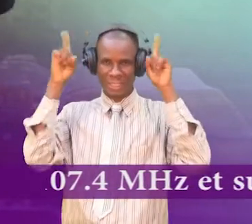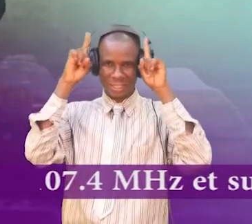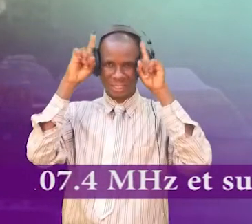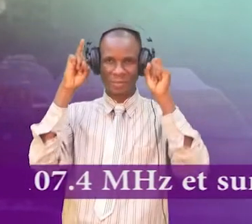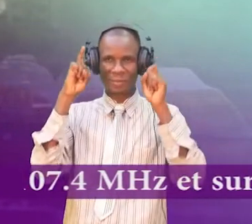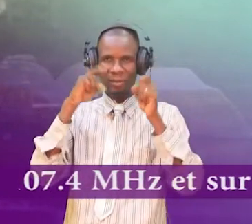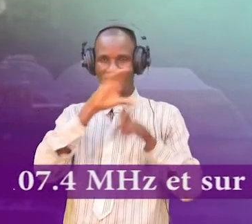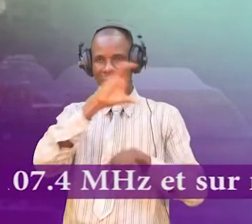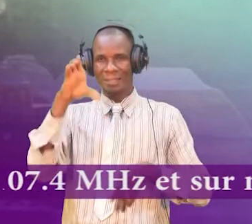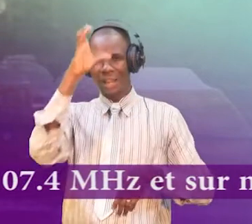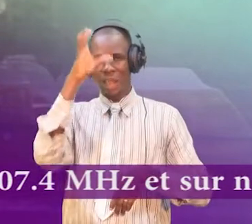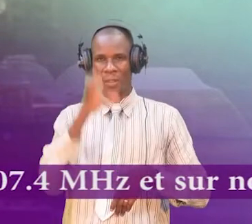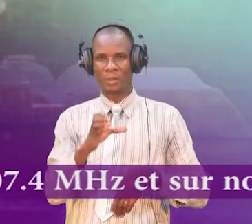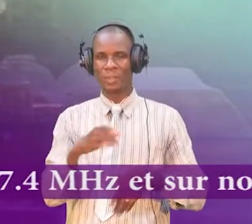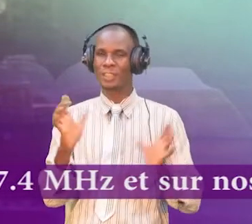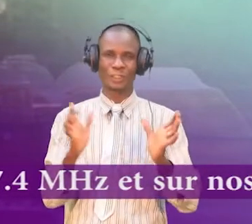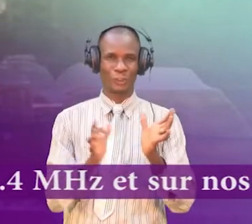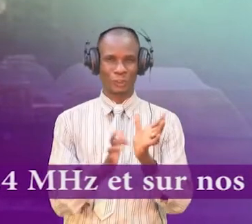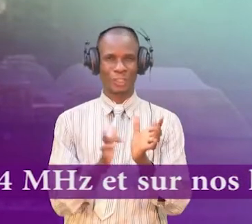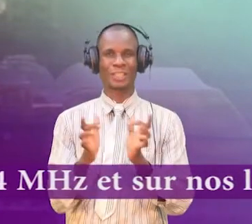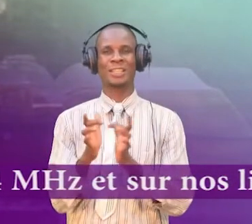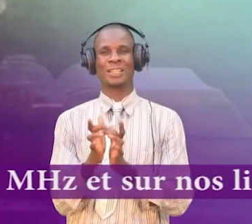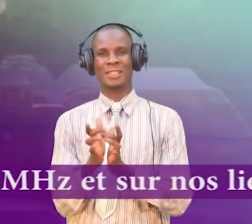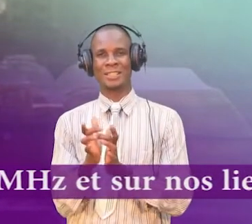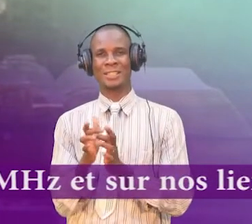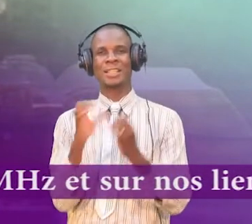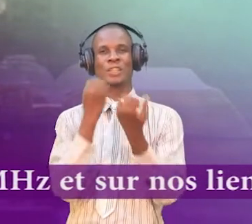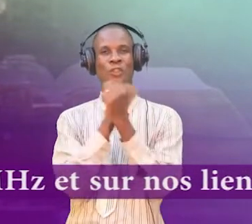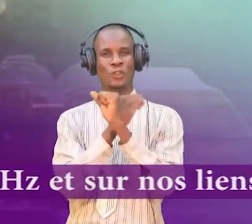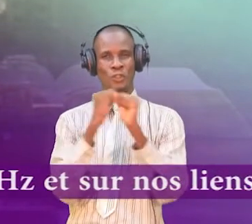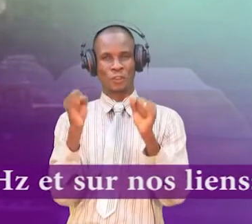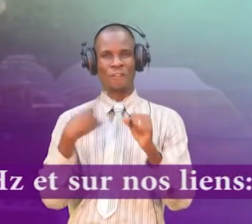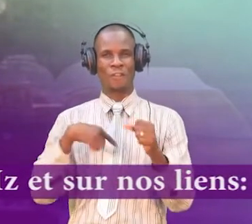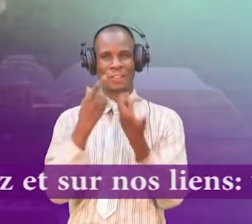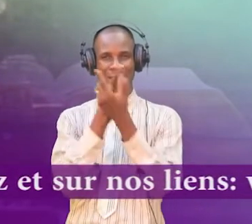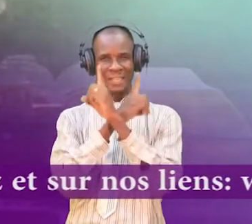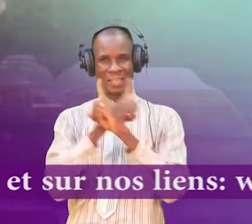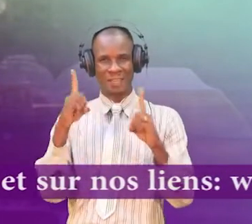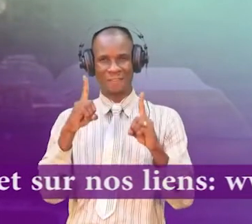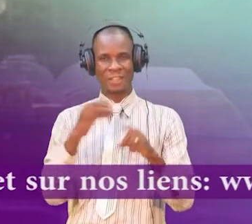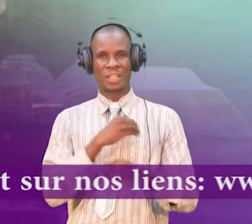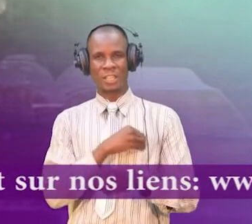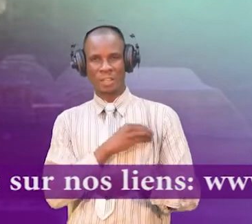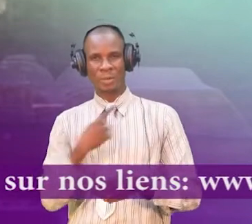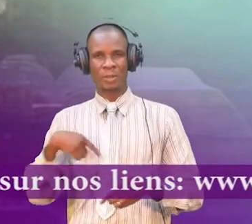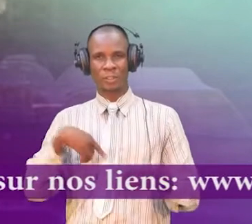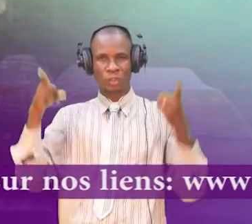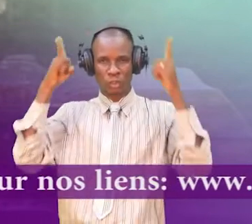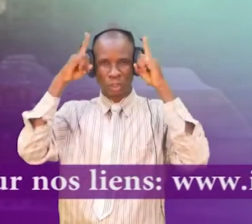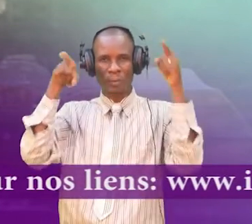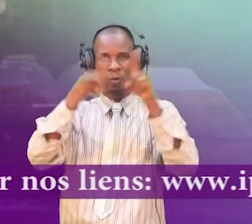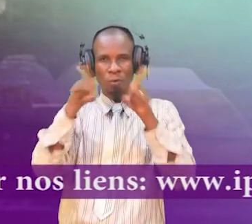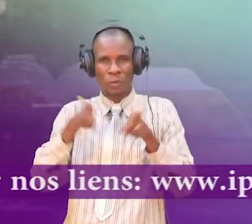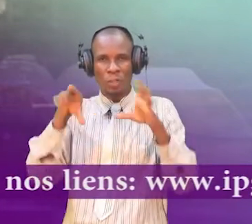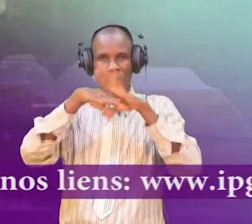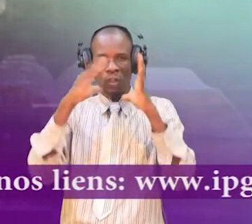Yesu ayebi na kobotola mandoki nyonso ya makonzi wana ya molili, alongi yango nyonso